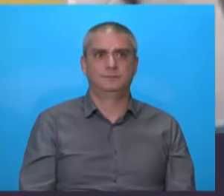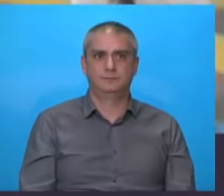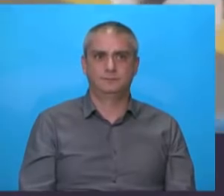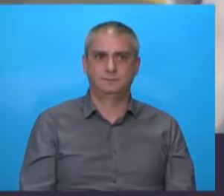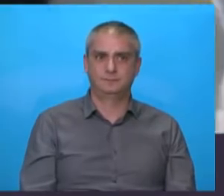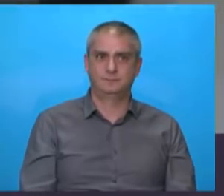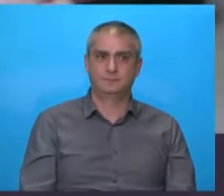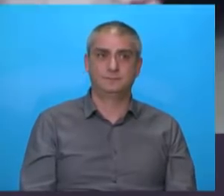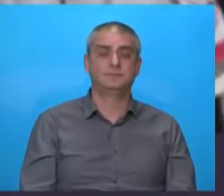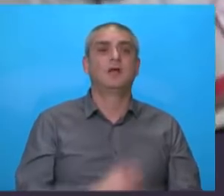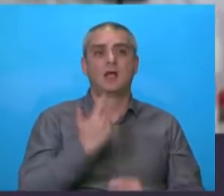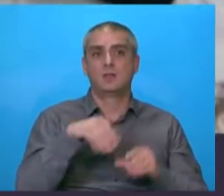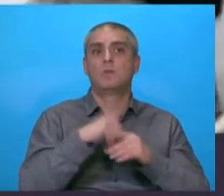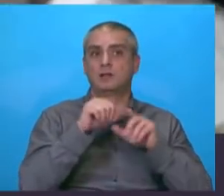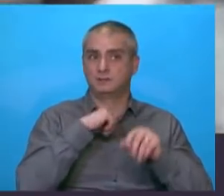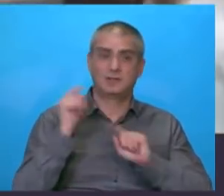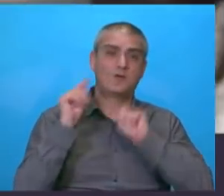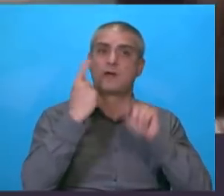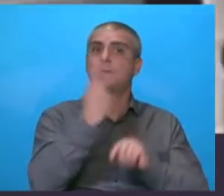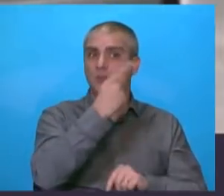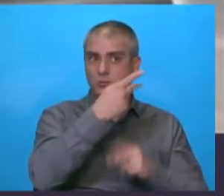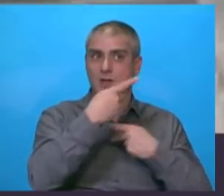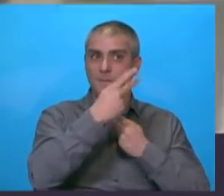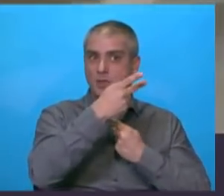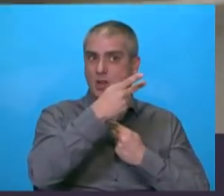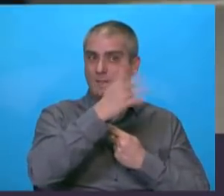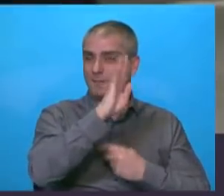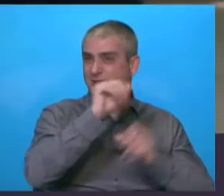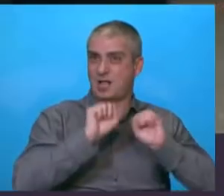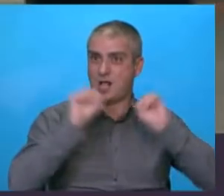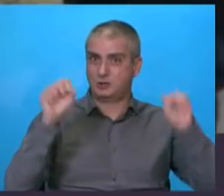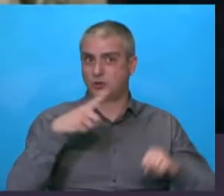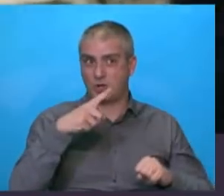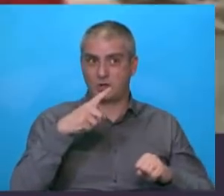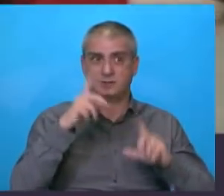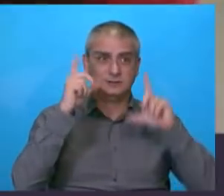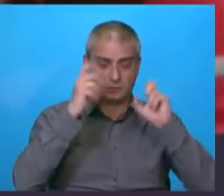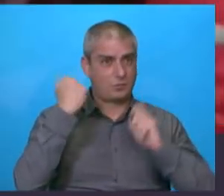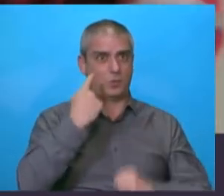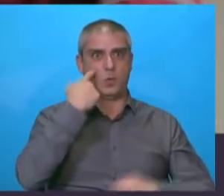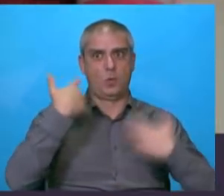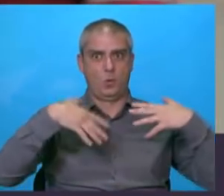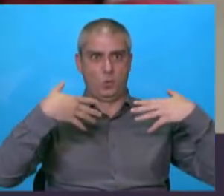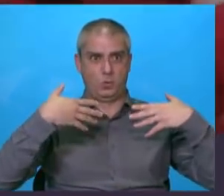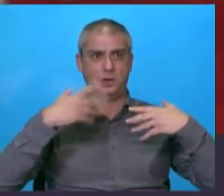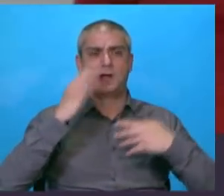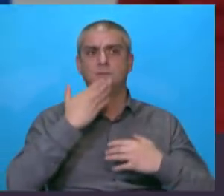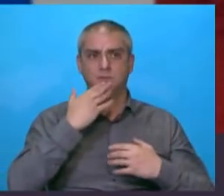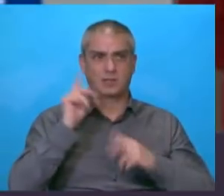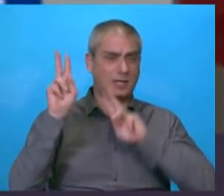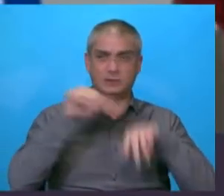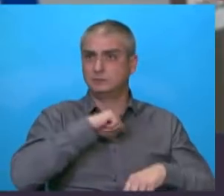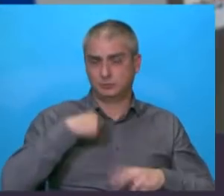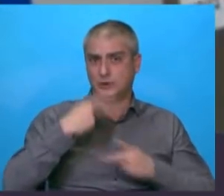אכן פועל סיני הועבר לבידוד בבית החולים ברזילי באשקלון. הצילומים היו מרשימים. גם ישראלית שחזרה מסין